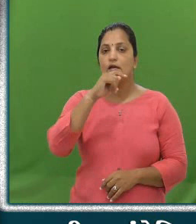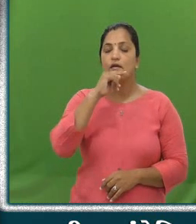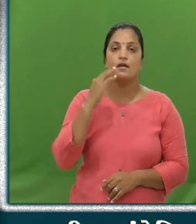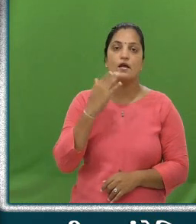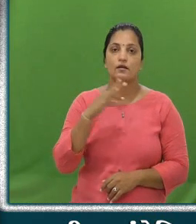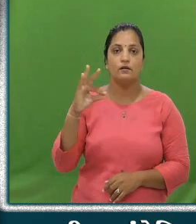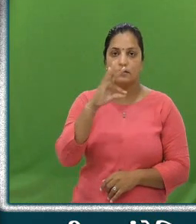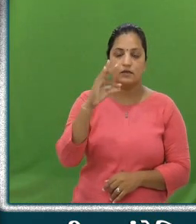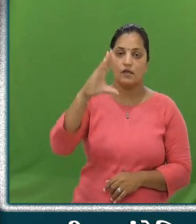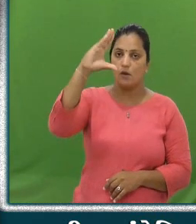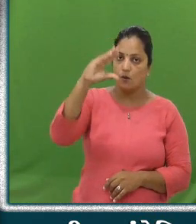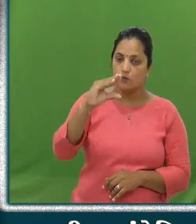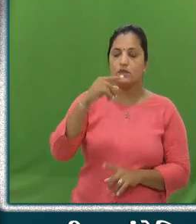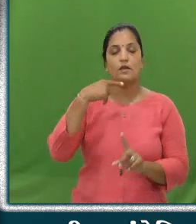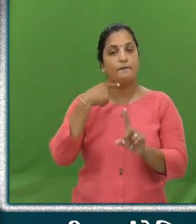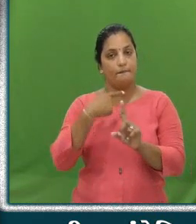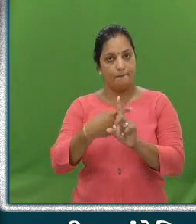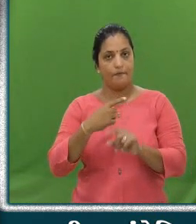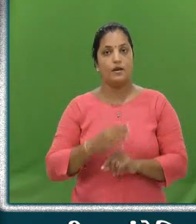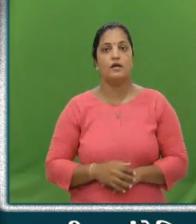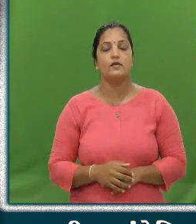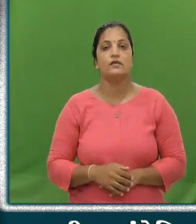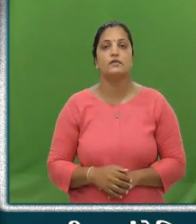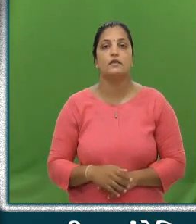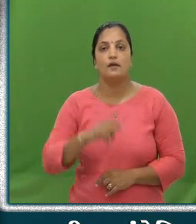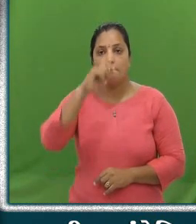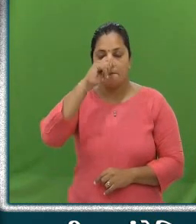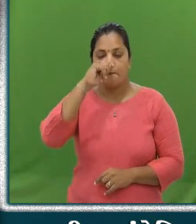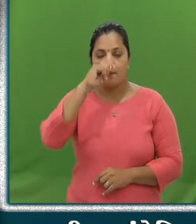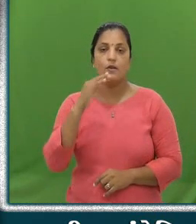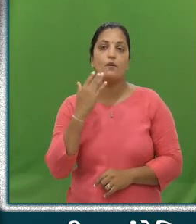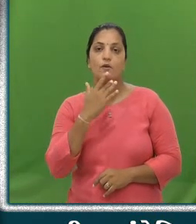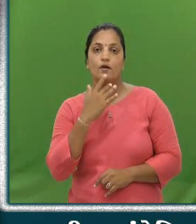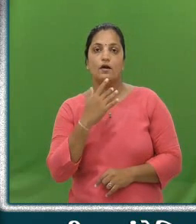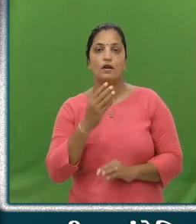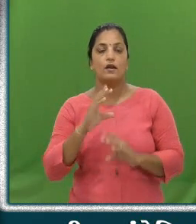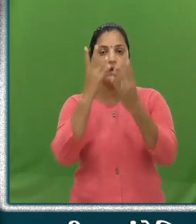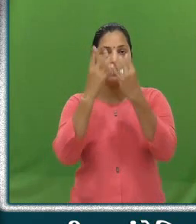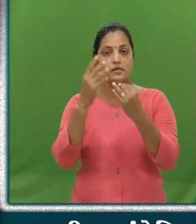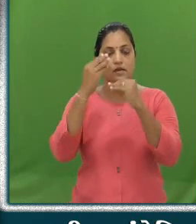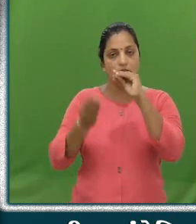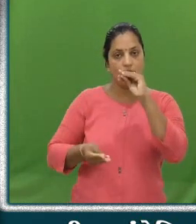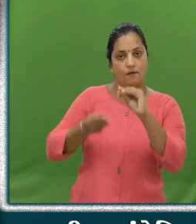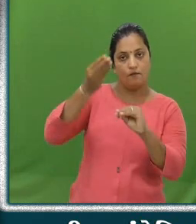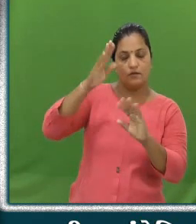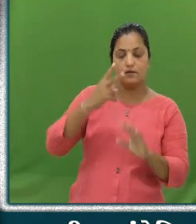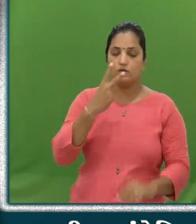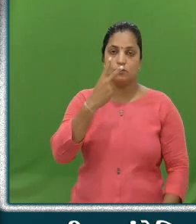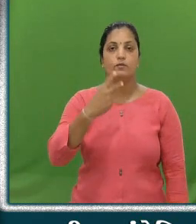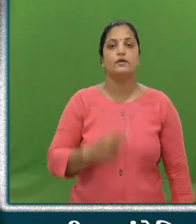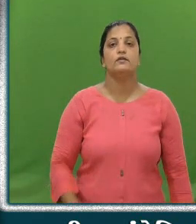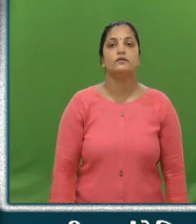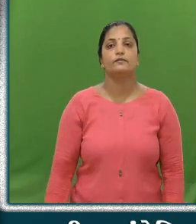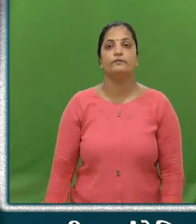જે ભમરાની સંખ્યા ઘટી જાય છે અને જે કહેવામાં આવે છે વાદળી રંગના ભમરાની સંખ્યા વધતી જતી જોવા